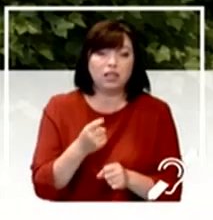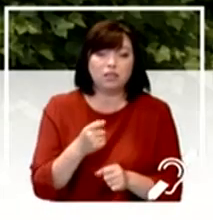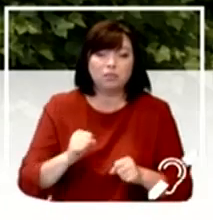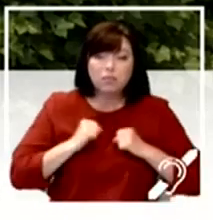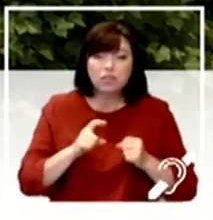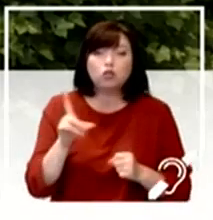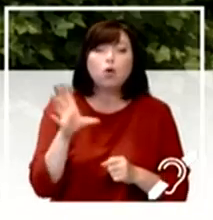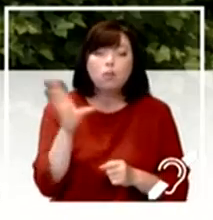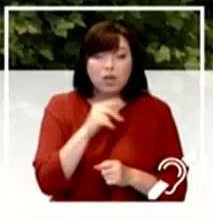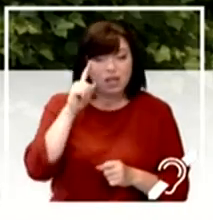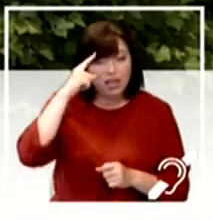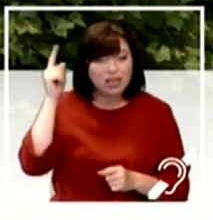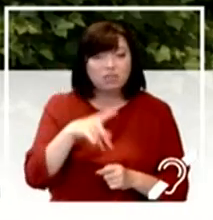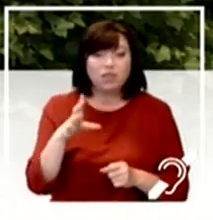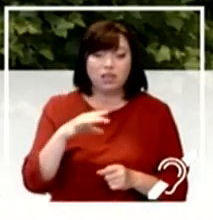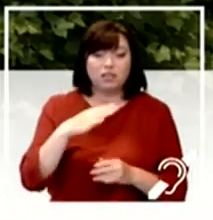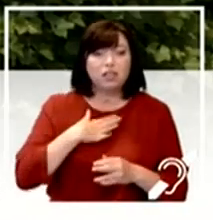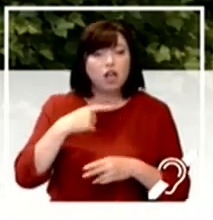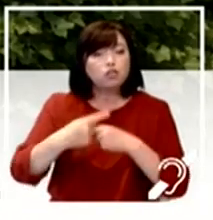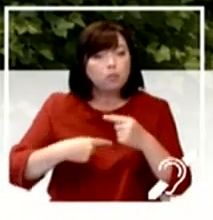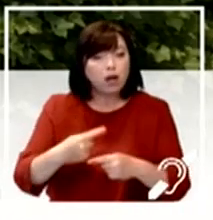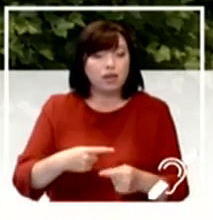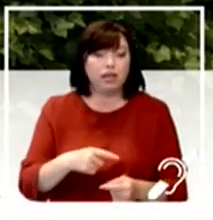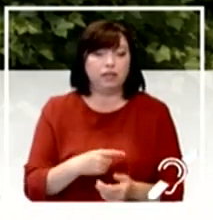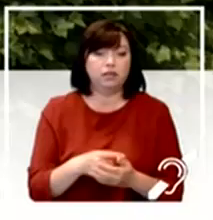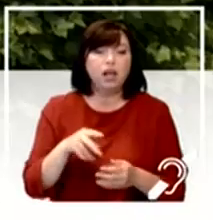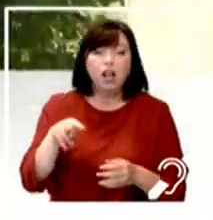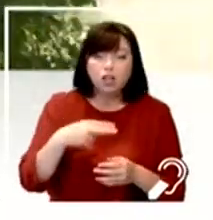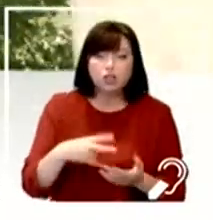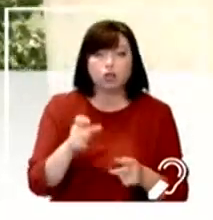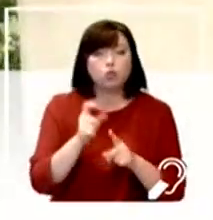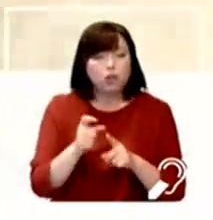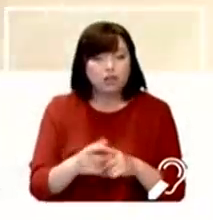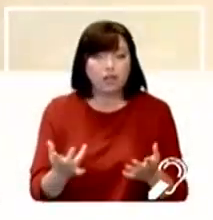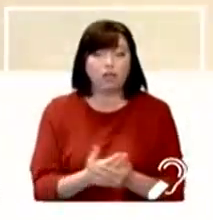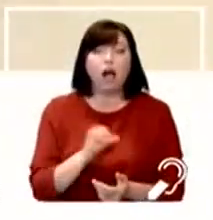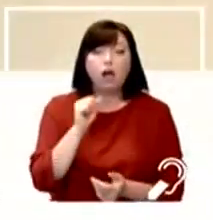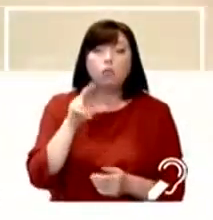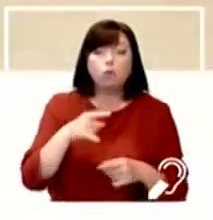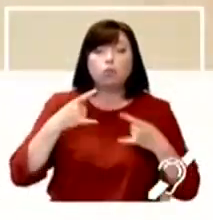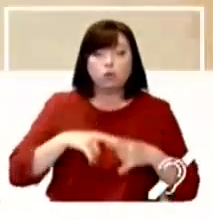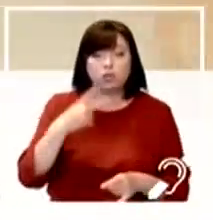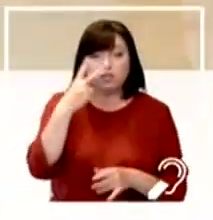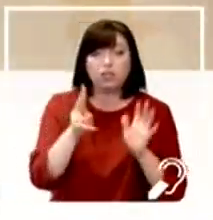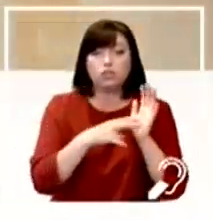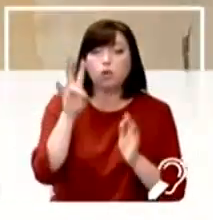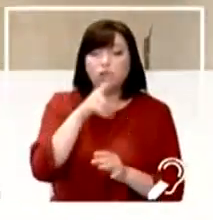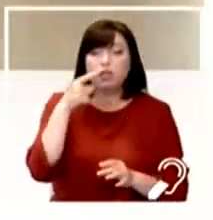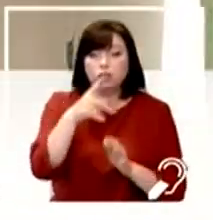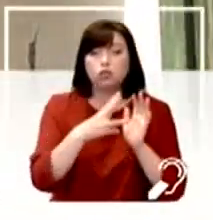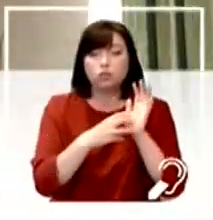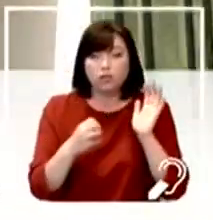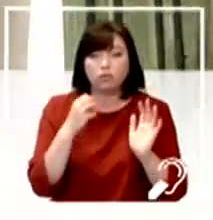fie cunoscut, să trăiască prin cuvintele noastre, prin literatură. Arun Pumnul s-a născut pe 27